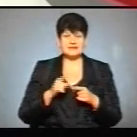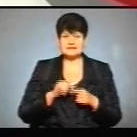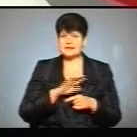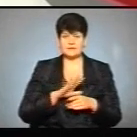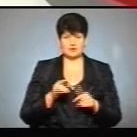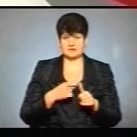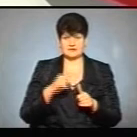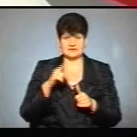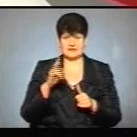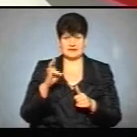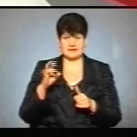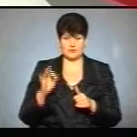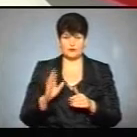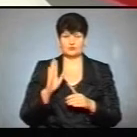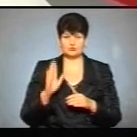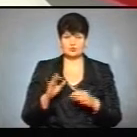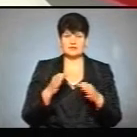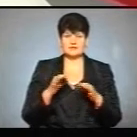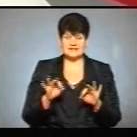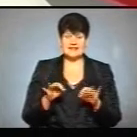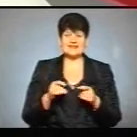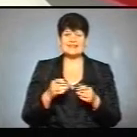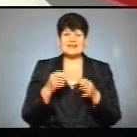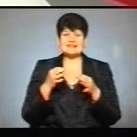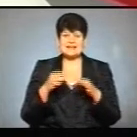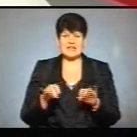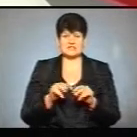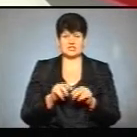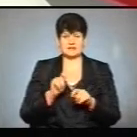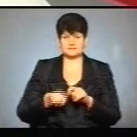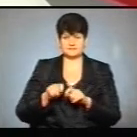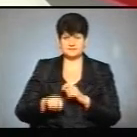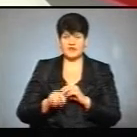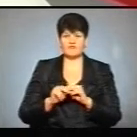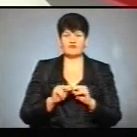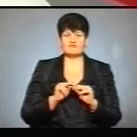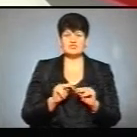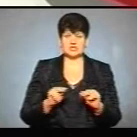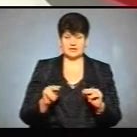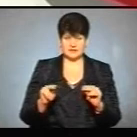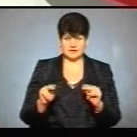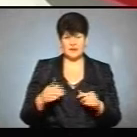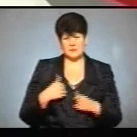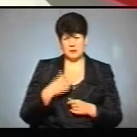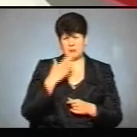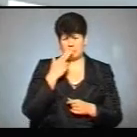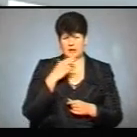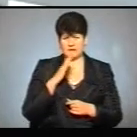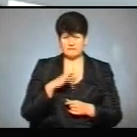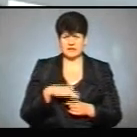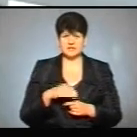ЗНО. Це буде називатися незалежне тестування вчителів. Але ми привикли до саме такого,